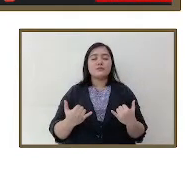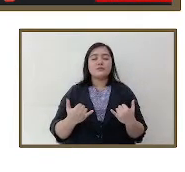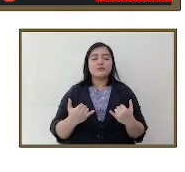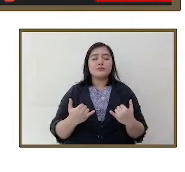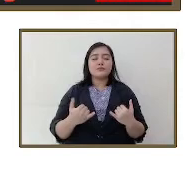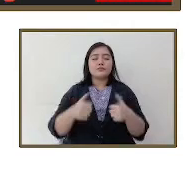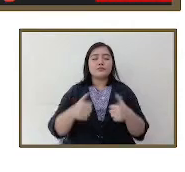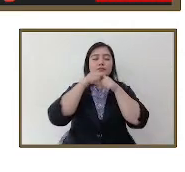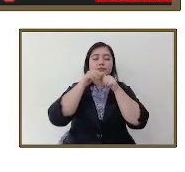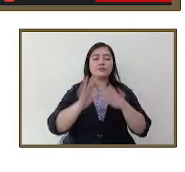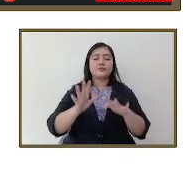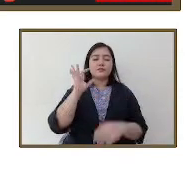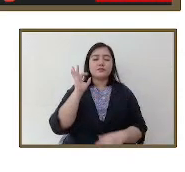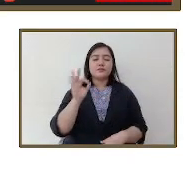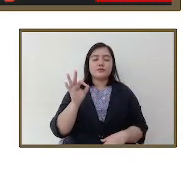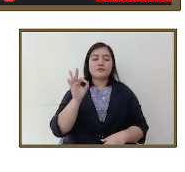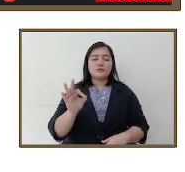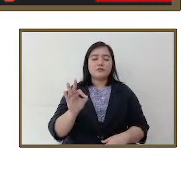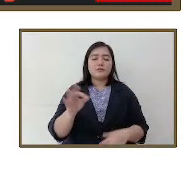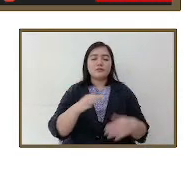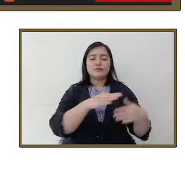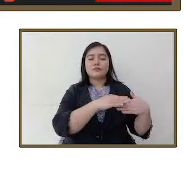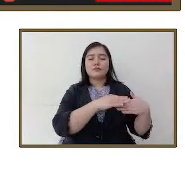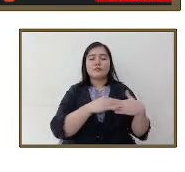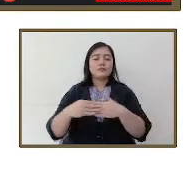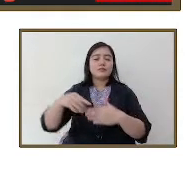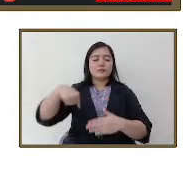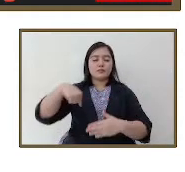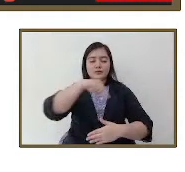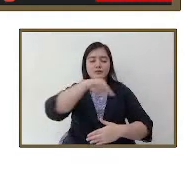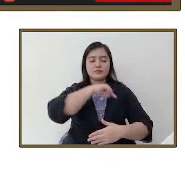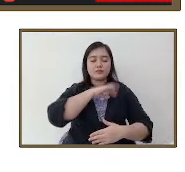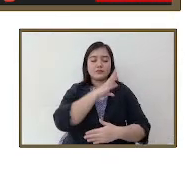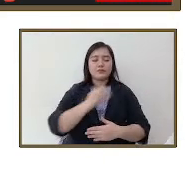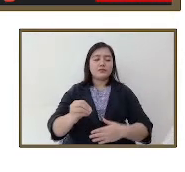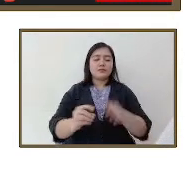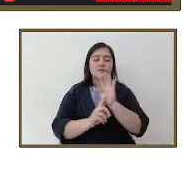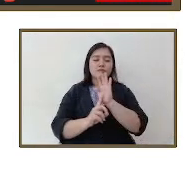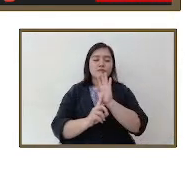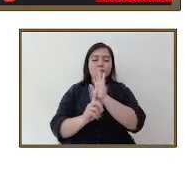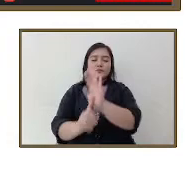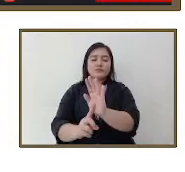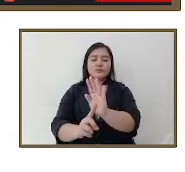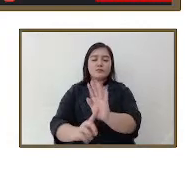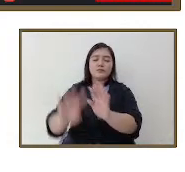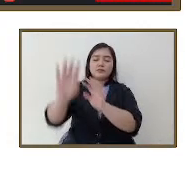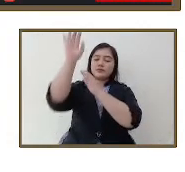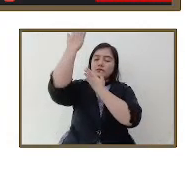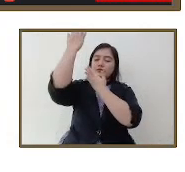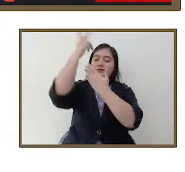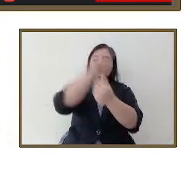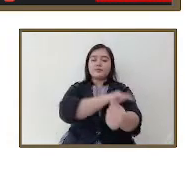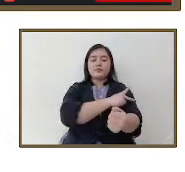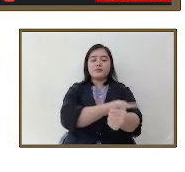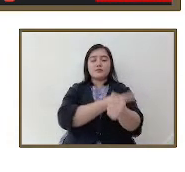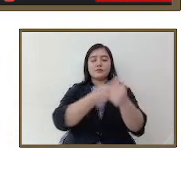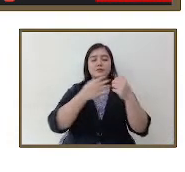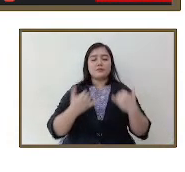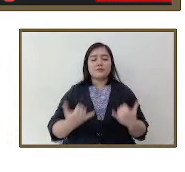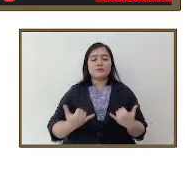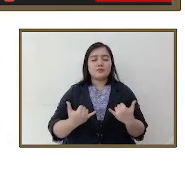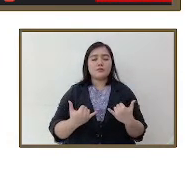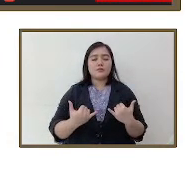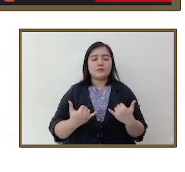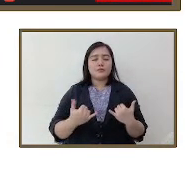ang mensaheng ito. Kayo po ang manguna sa bawat anak niyo. Ipakita niyo po, Panginoon, ang inyong kapangyarihan sa aming kalagitnaan.